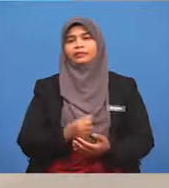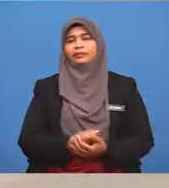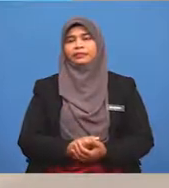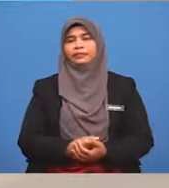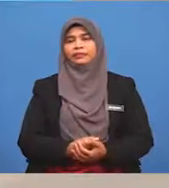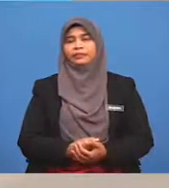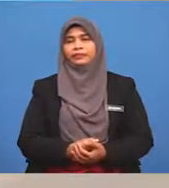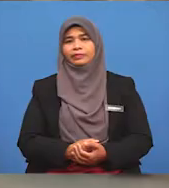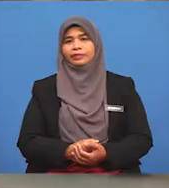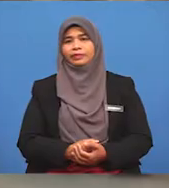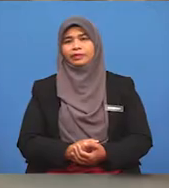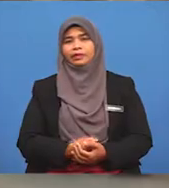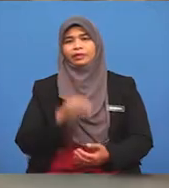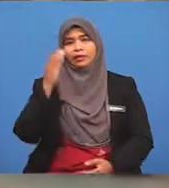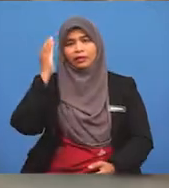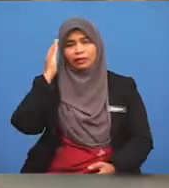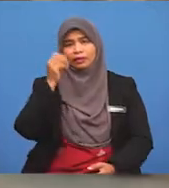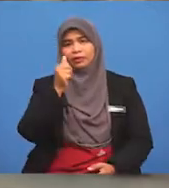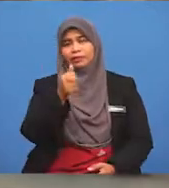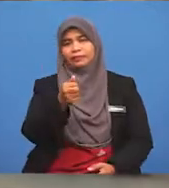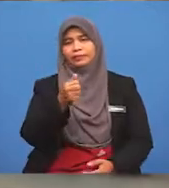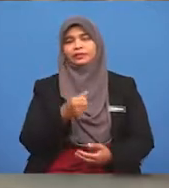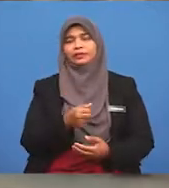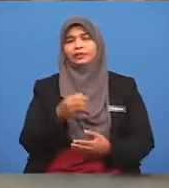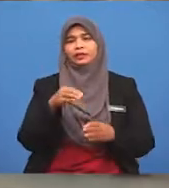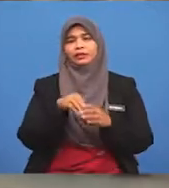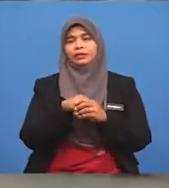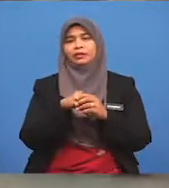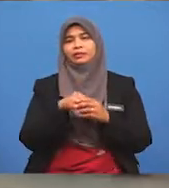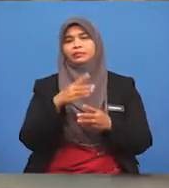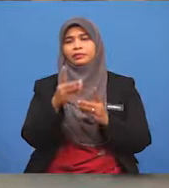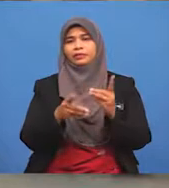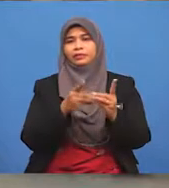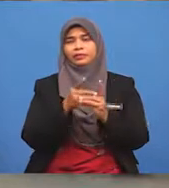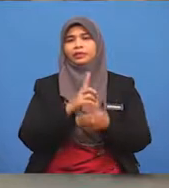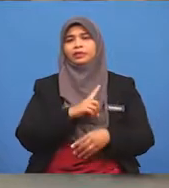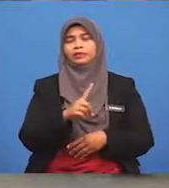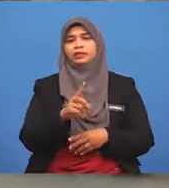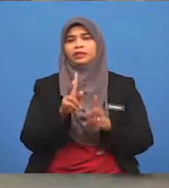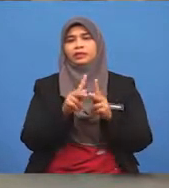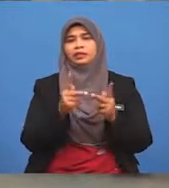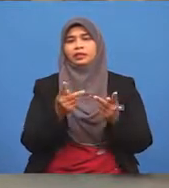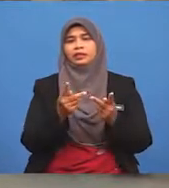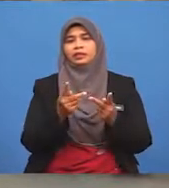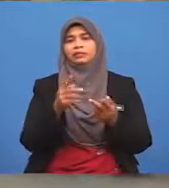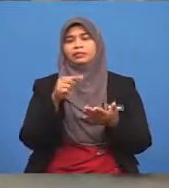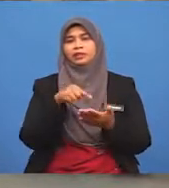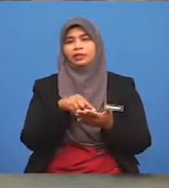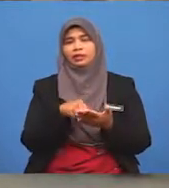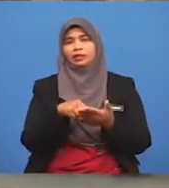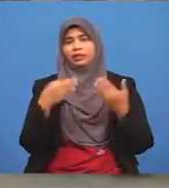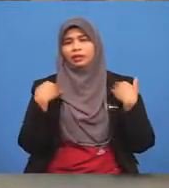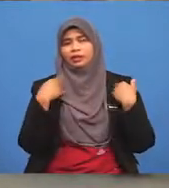Ibn Majah. Tahukah anda, dalam dunia Islam, kitab Sunan As-Sittah ini